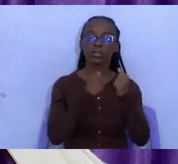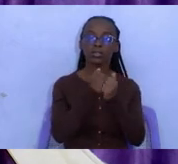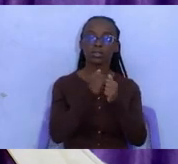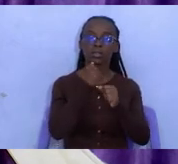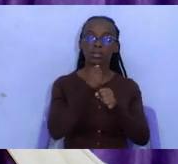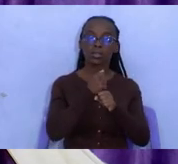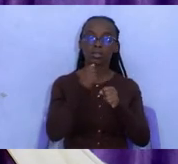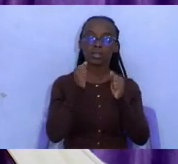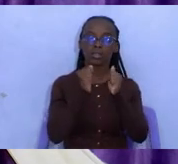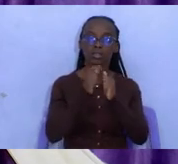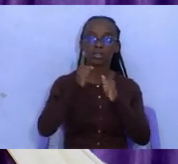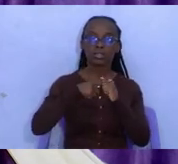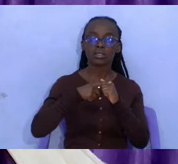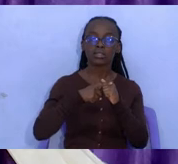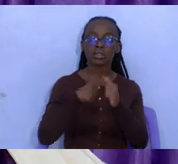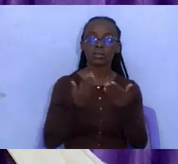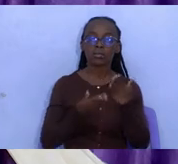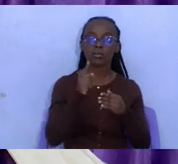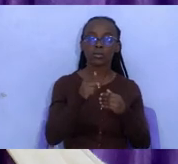Ingekuwa wewe ungefanyaje?